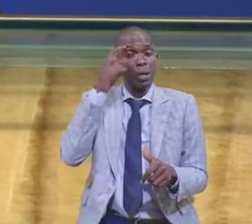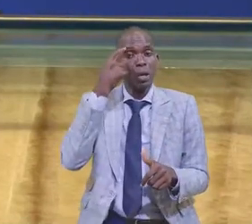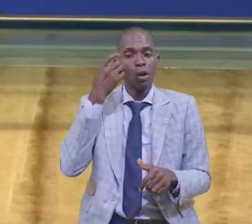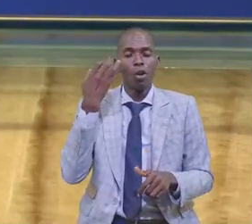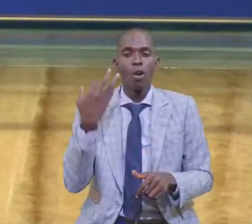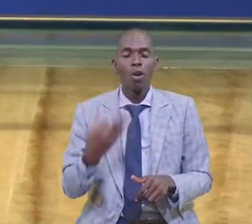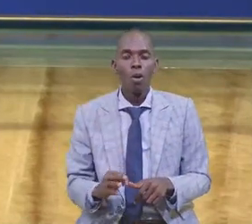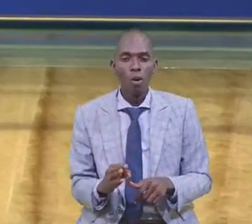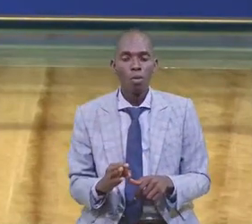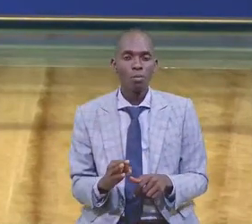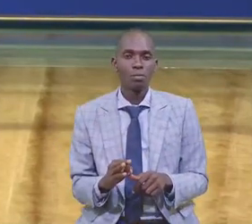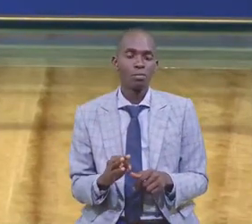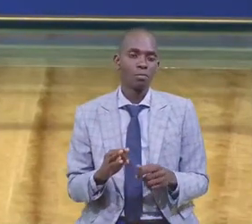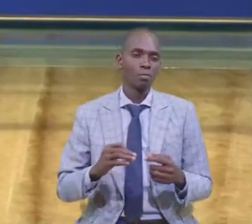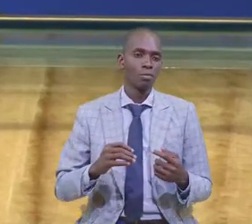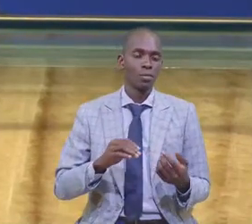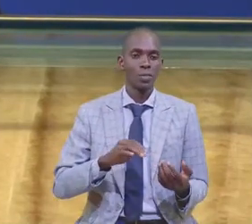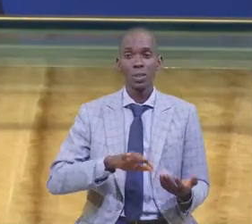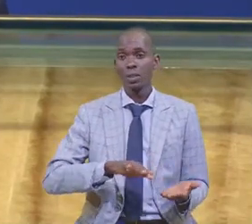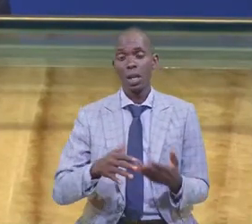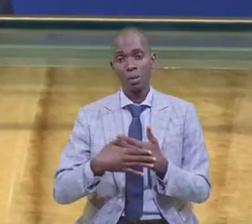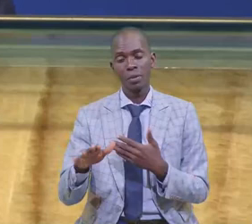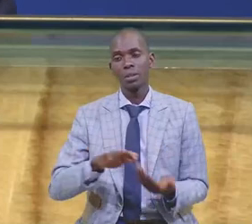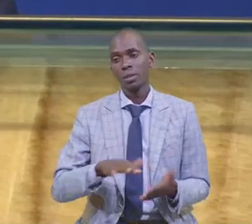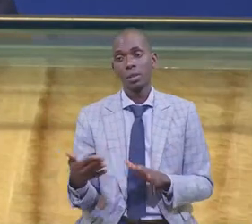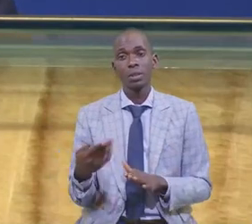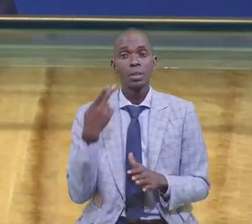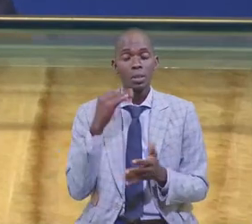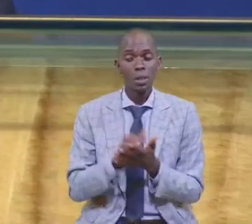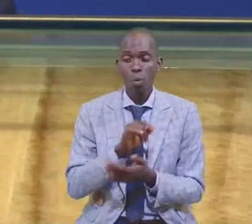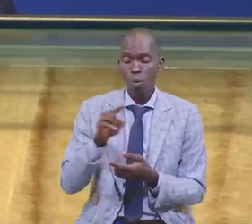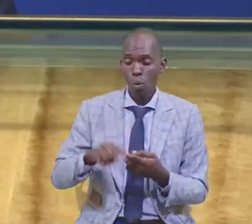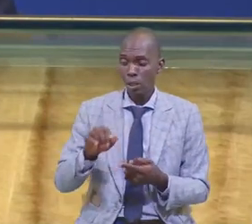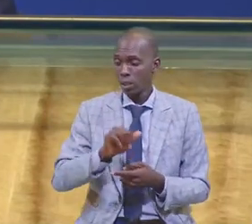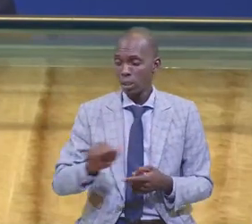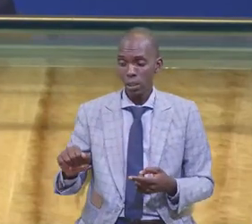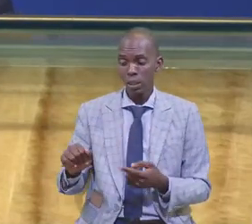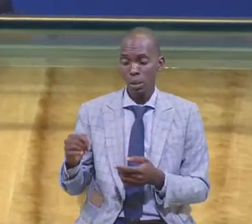la conscience, la prise de conscience immédiate après la mort.